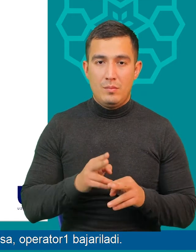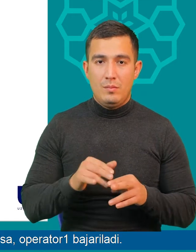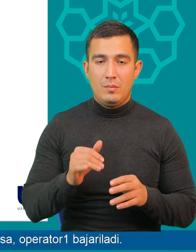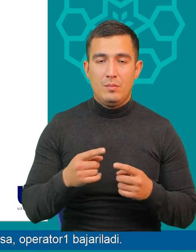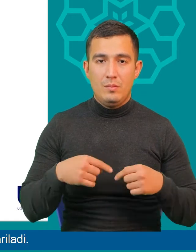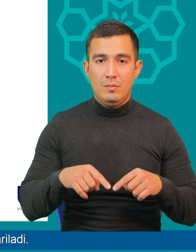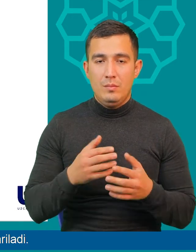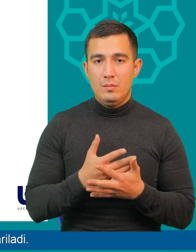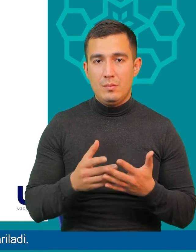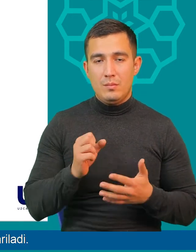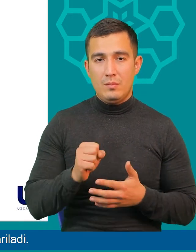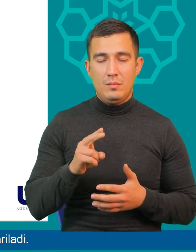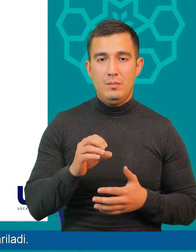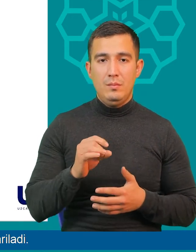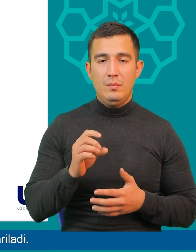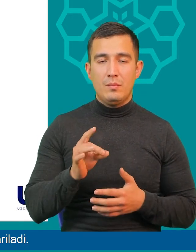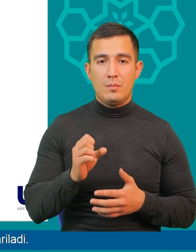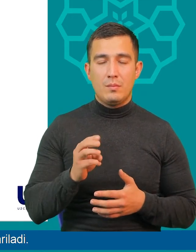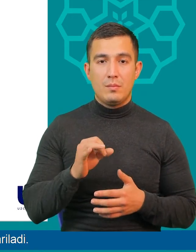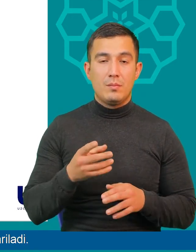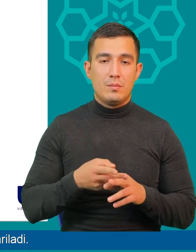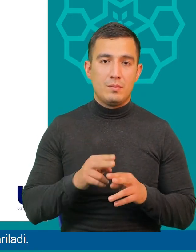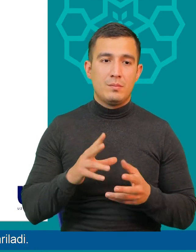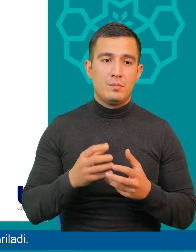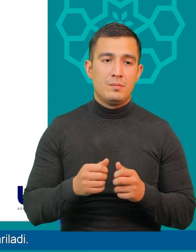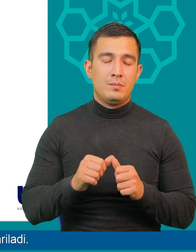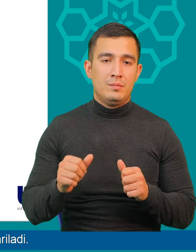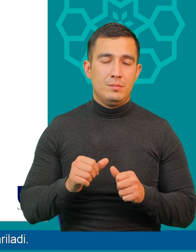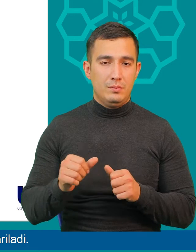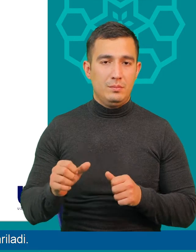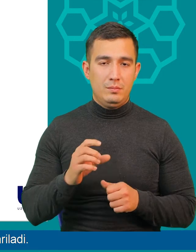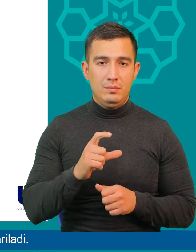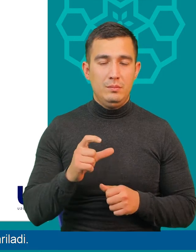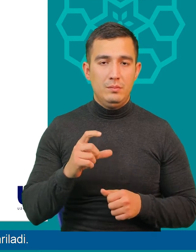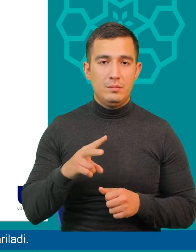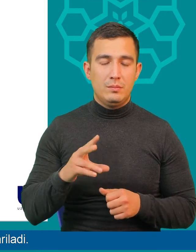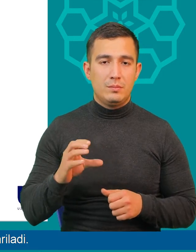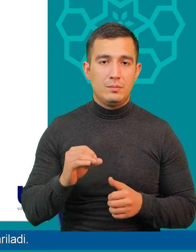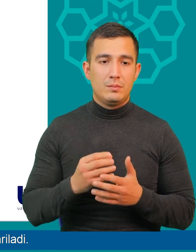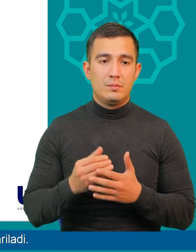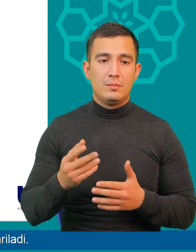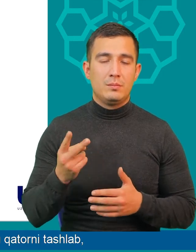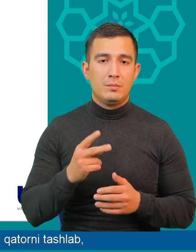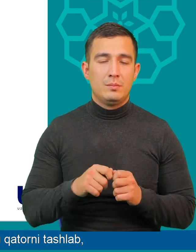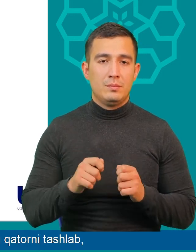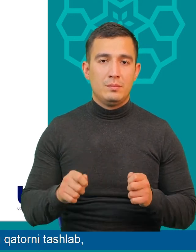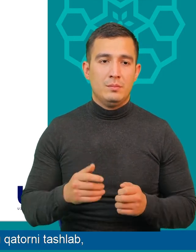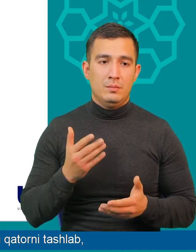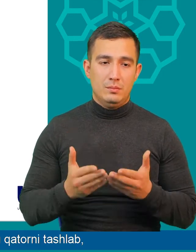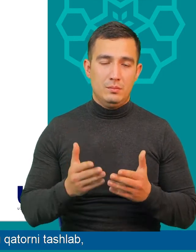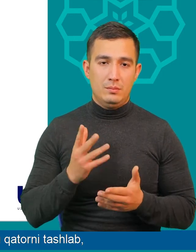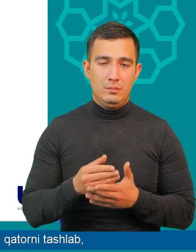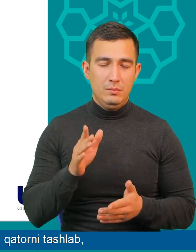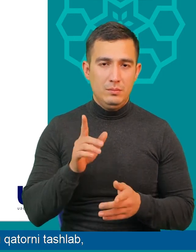1 bajariladi. Agar shart bajarilmasa, else operator 2 bajariladi. Agar